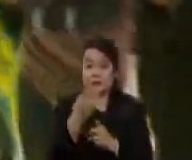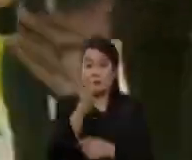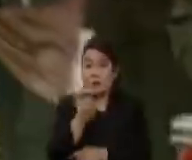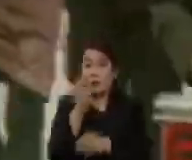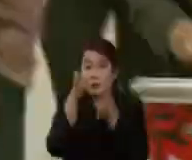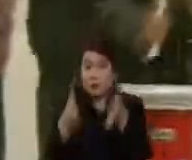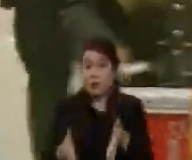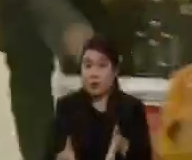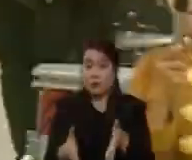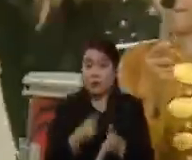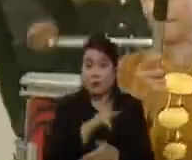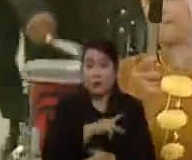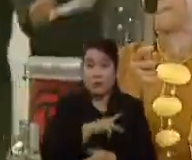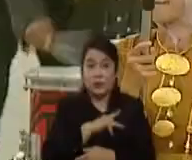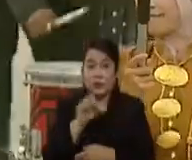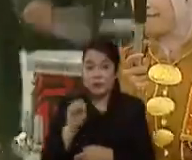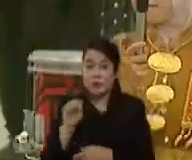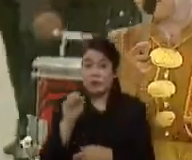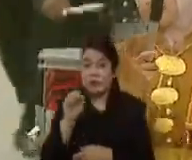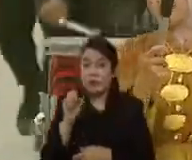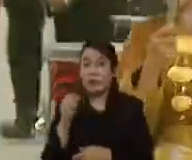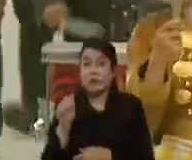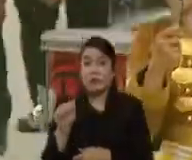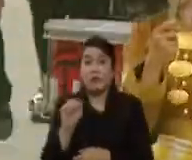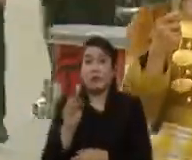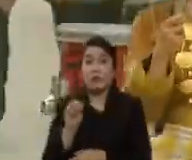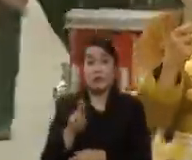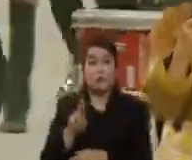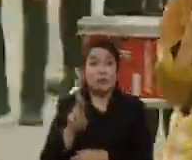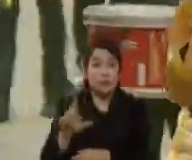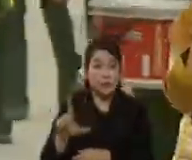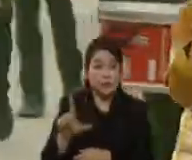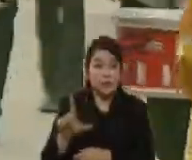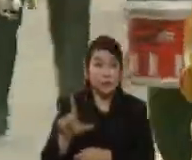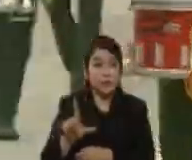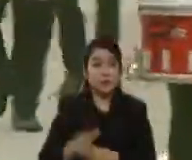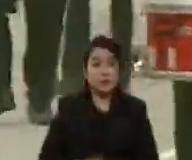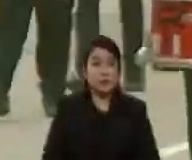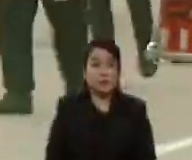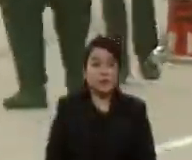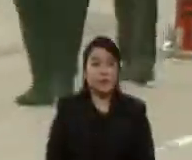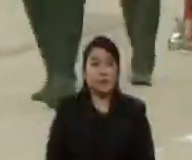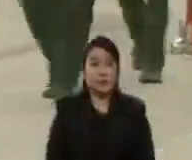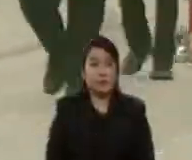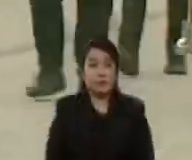dan diketuai Syamsul Kamal bin Abdul Rahman.